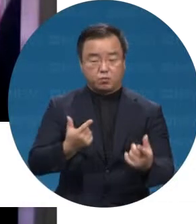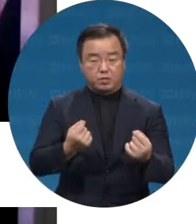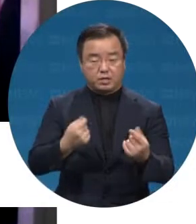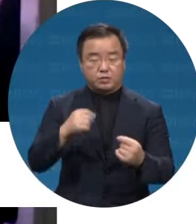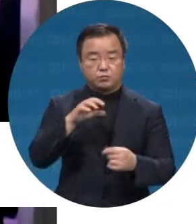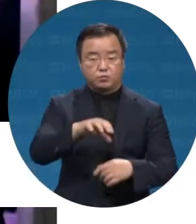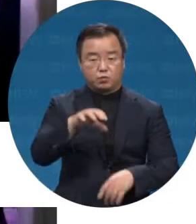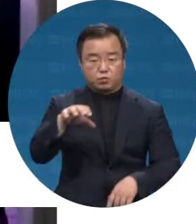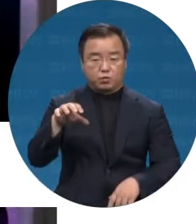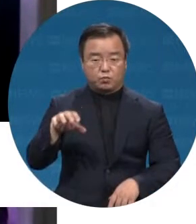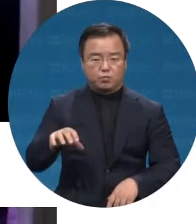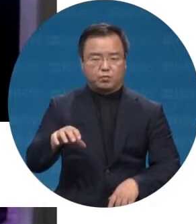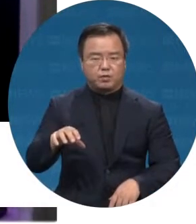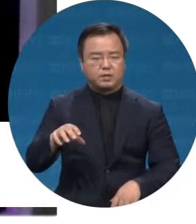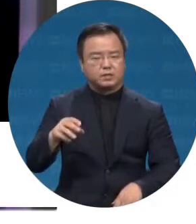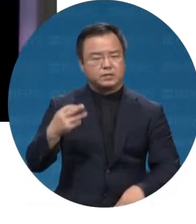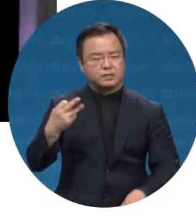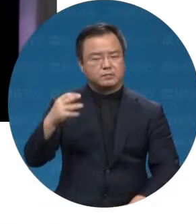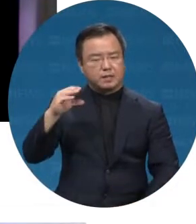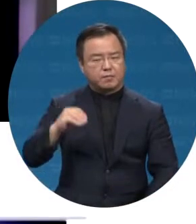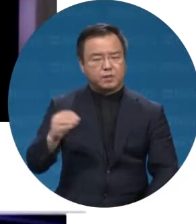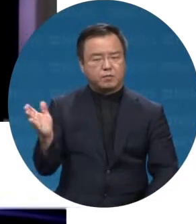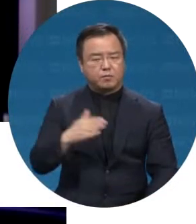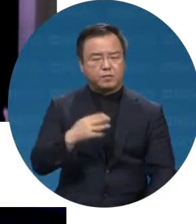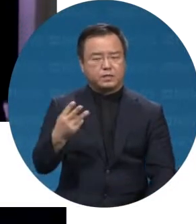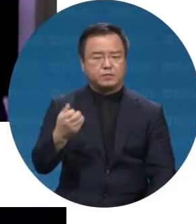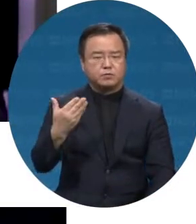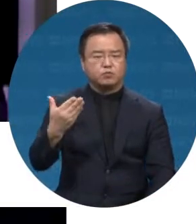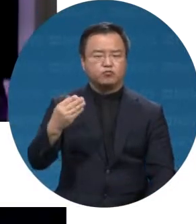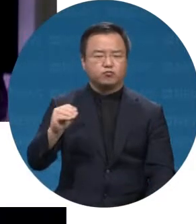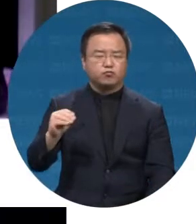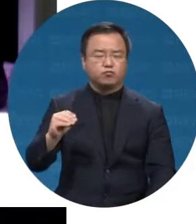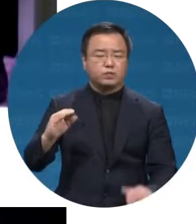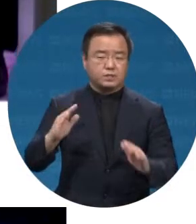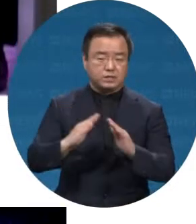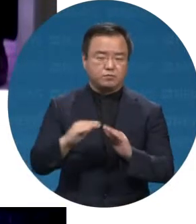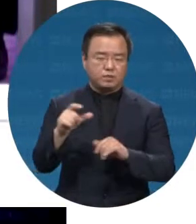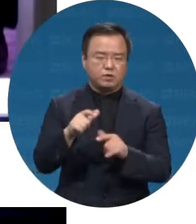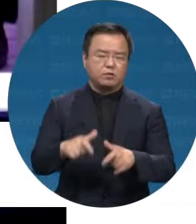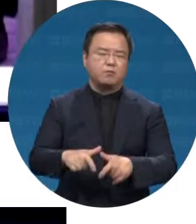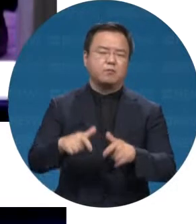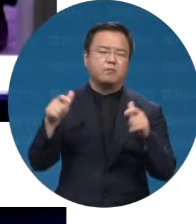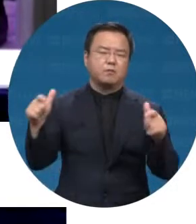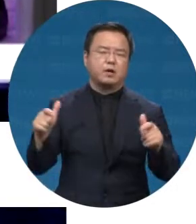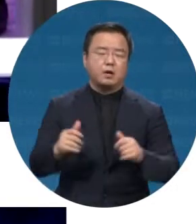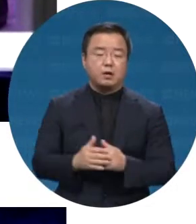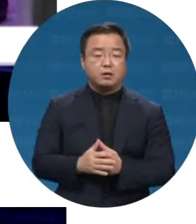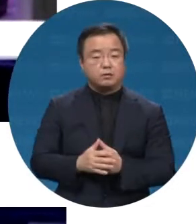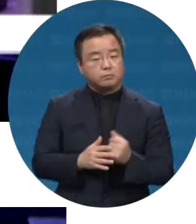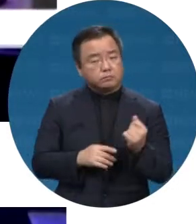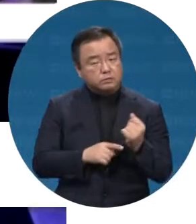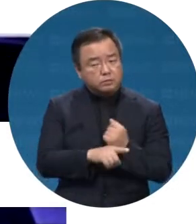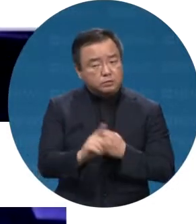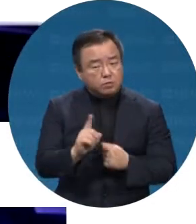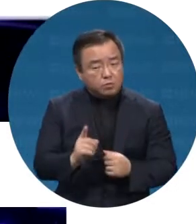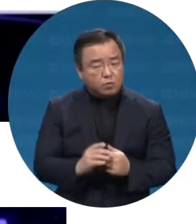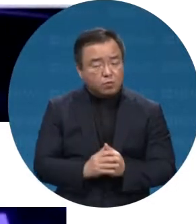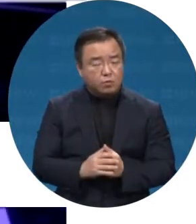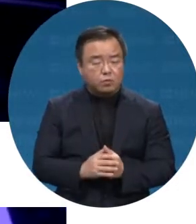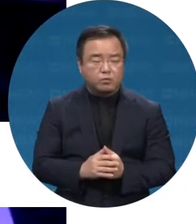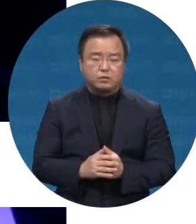그 경우는 13만 가구에서 39만 가구로 더 많이 증가했거든요 그러면 무슨 뜻일까요 그러니까